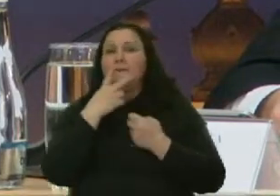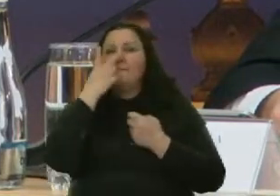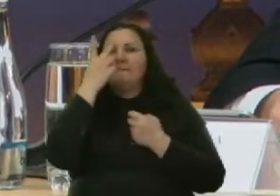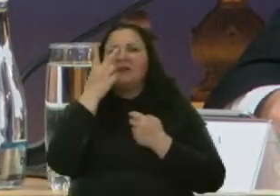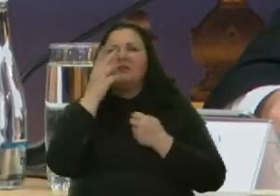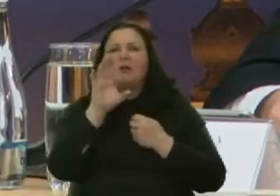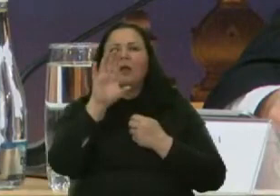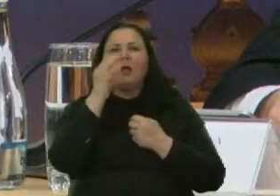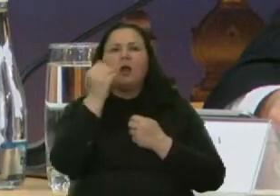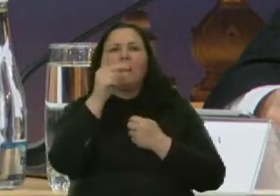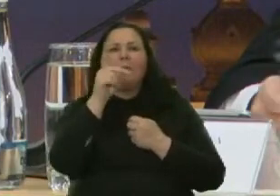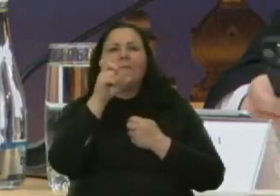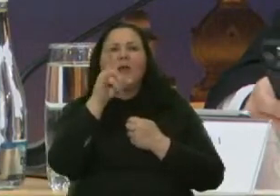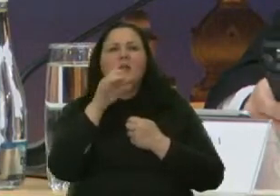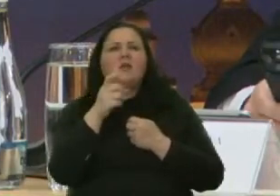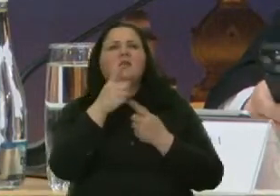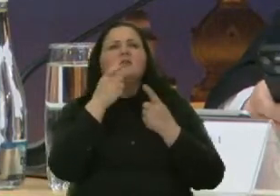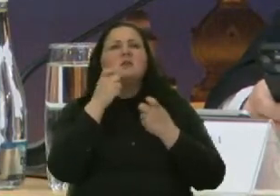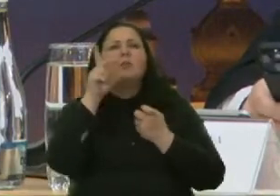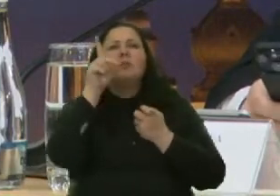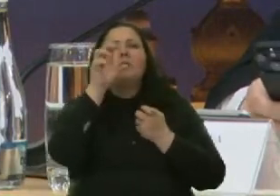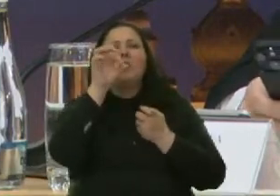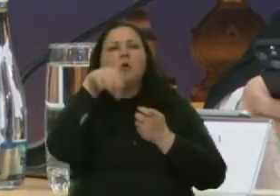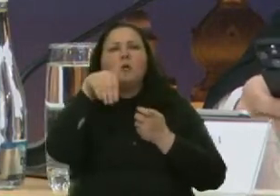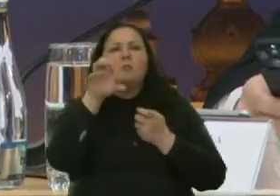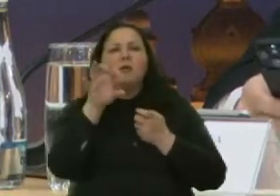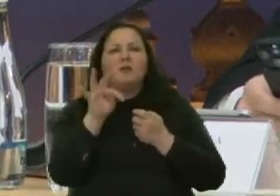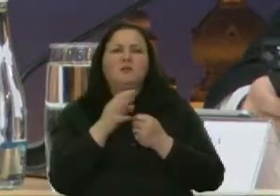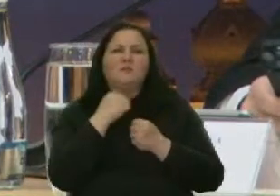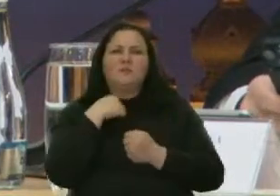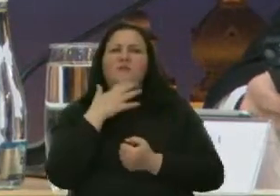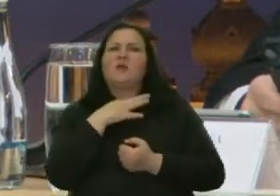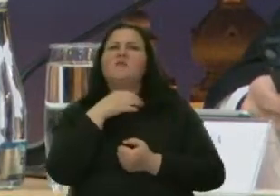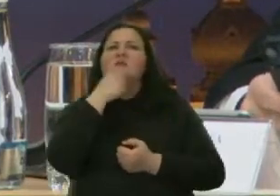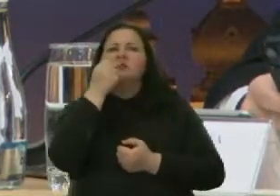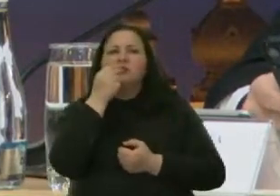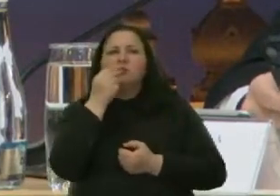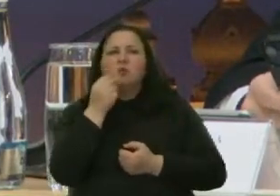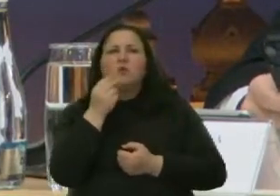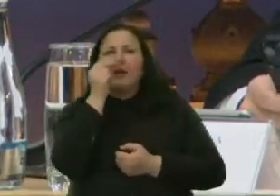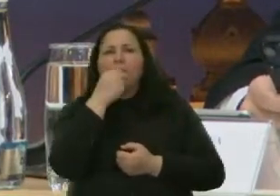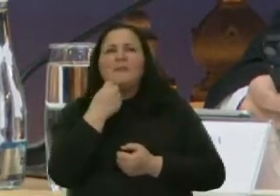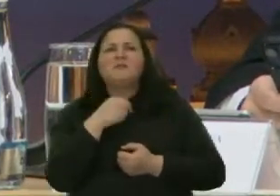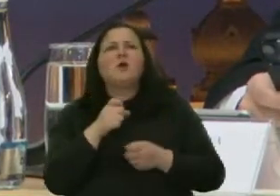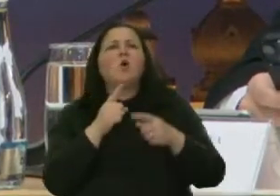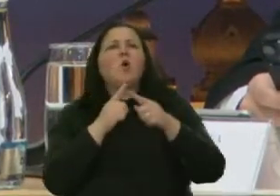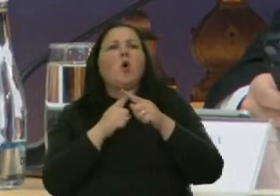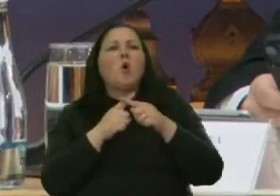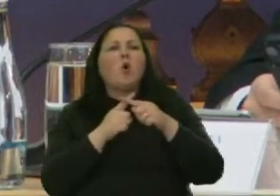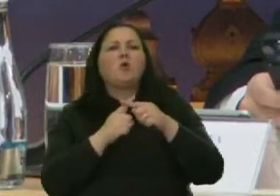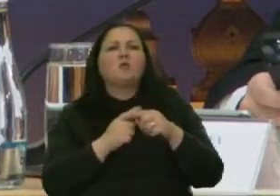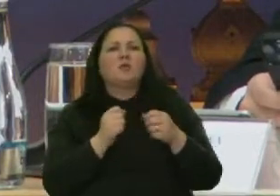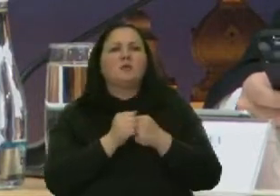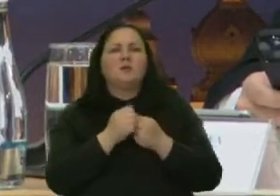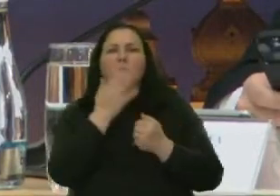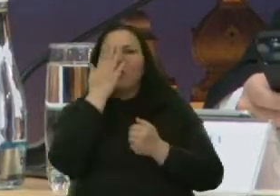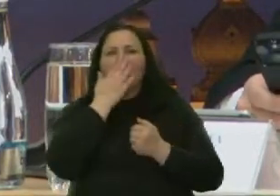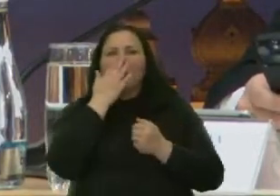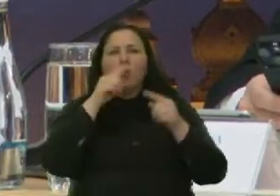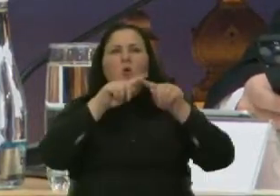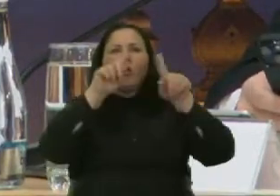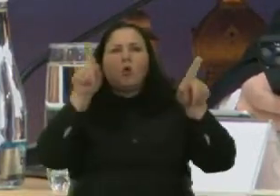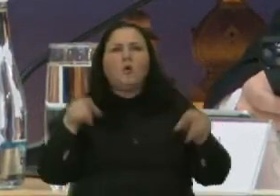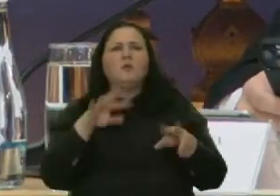capelei din Pomet aici vreau să vă spun că biserica ortodoxă potrivit contractului pe care l are semnat cu